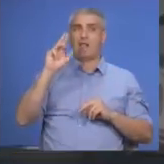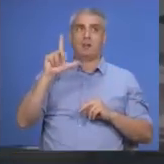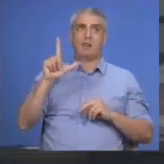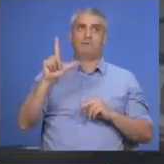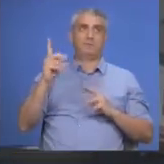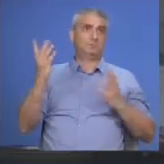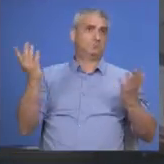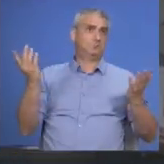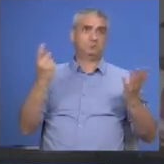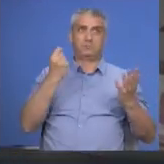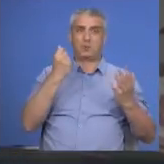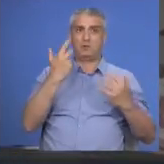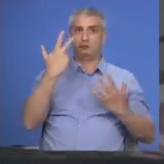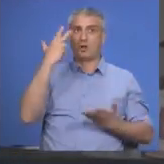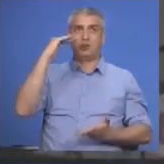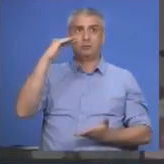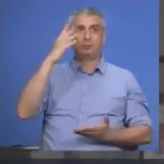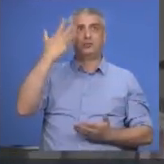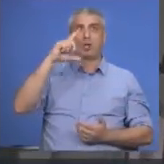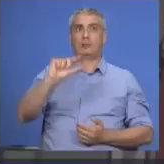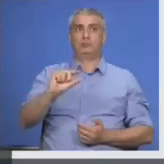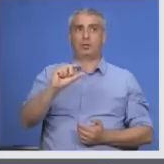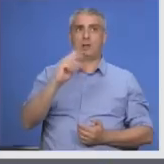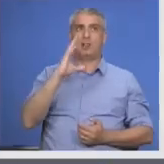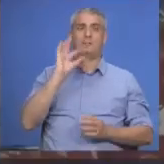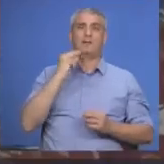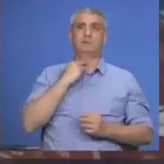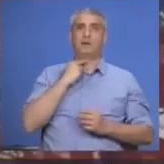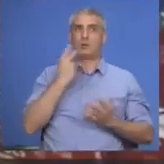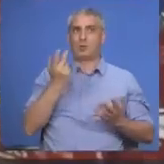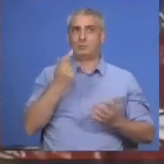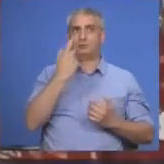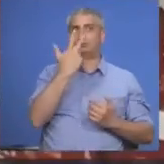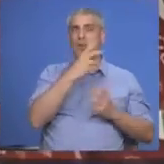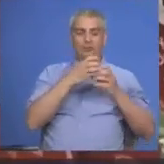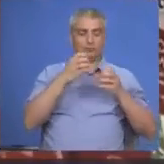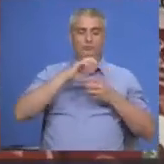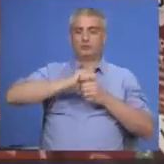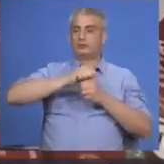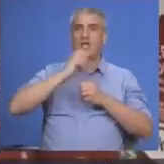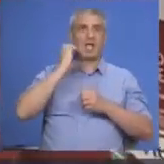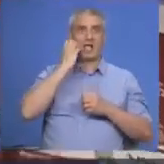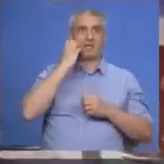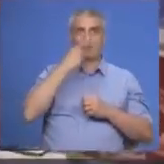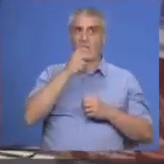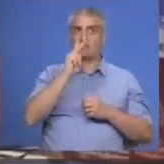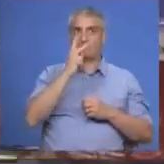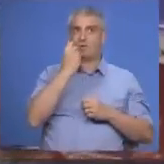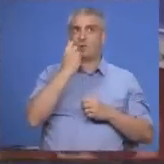לוי, 3 ליטרים, זול יותר ב10 אגורות. שלישיית שימורי עגבניות מהמותג הפרטי של קרפור